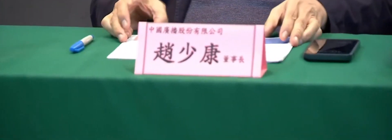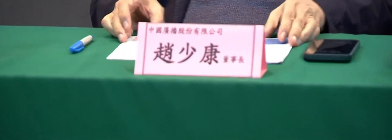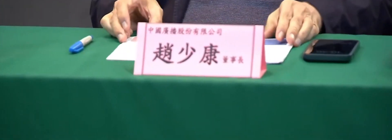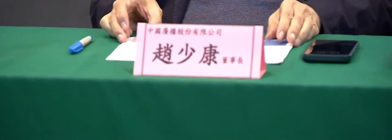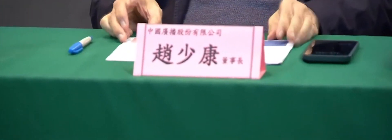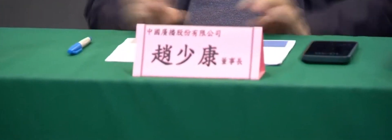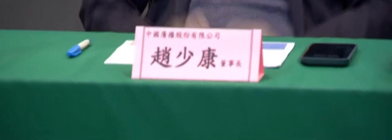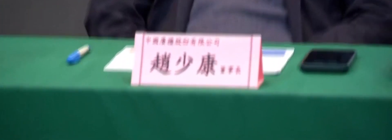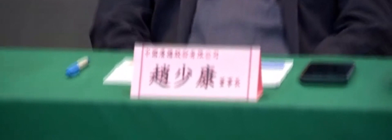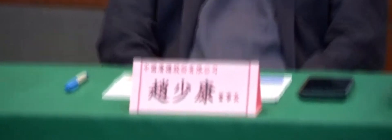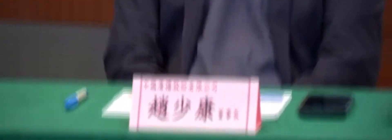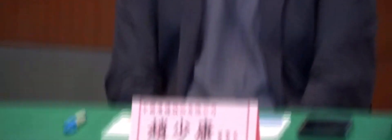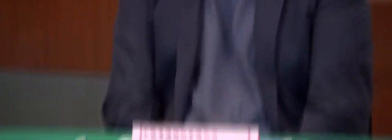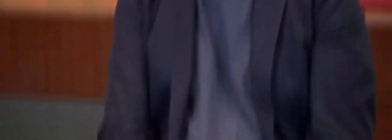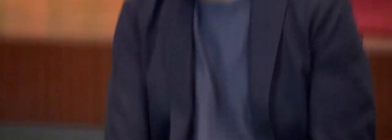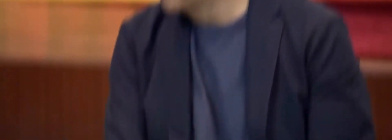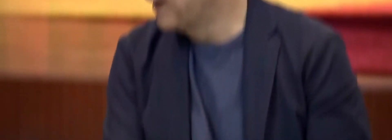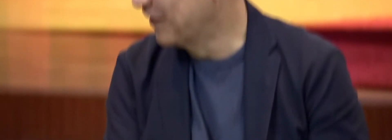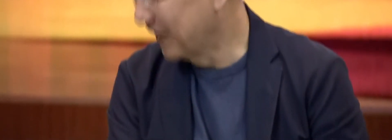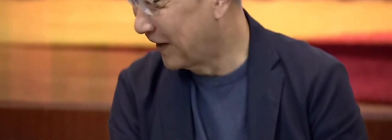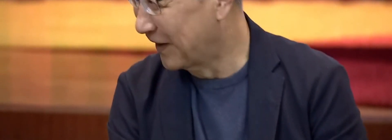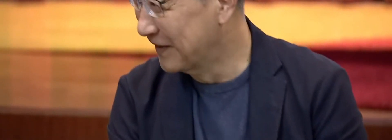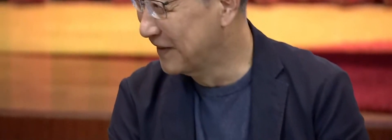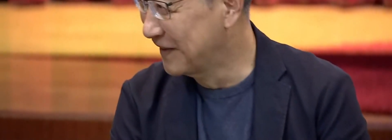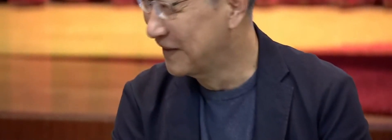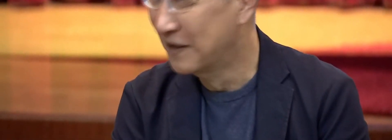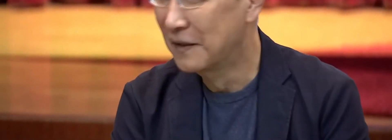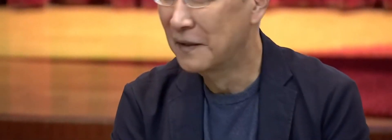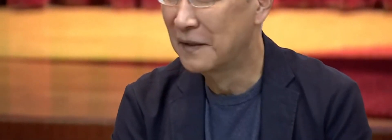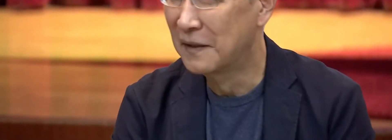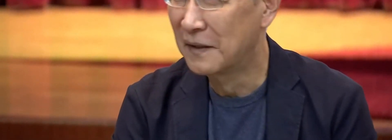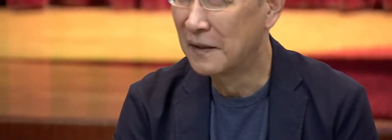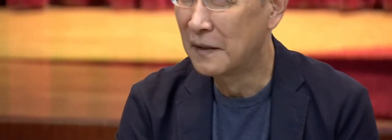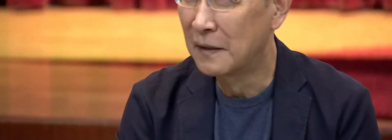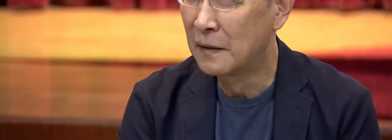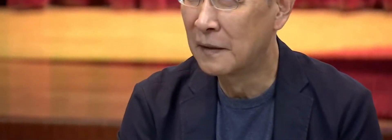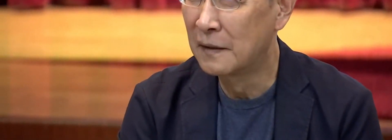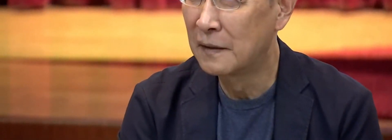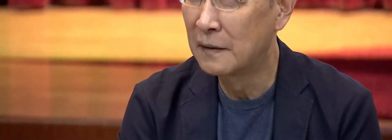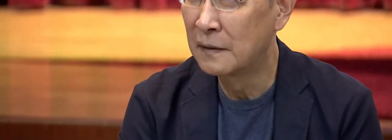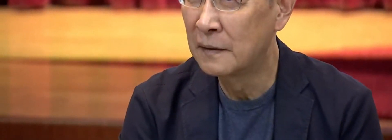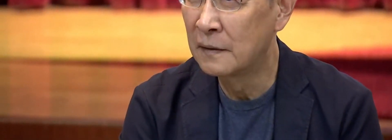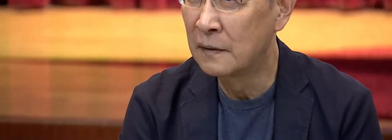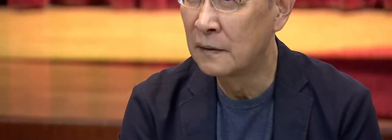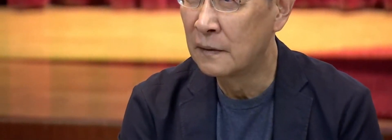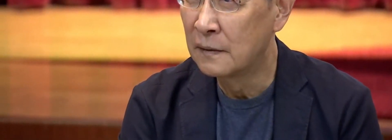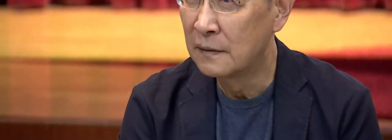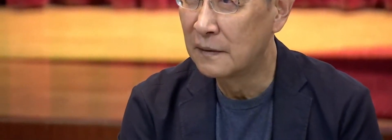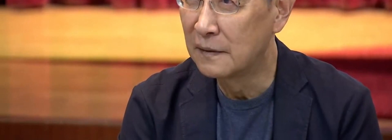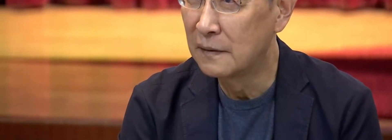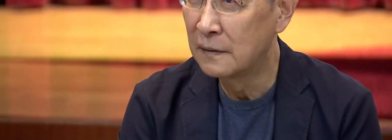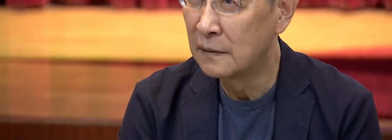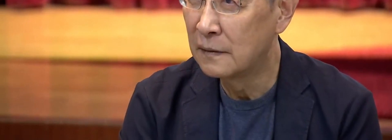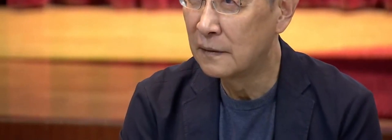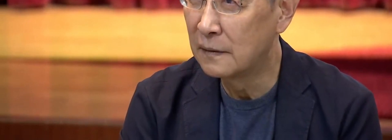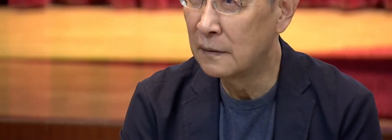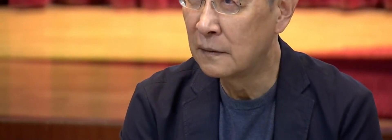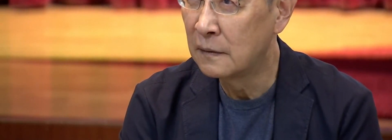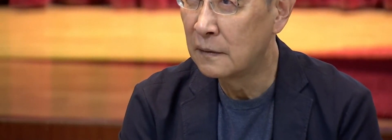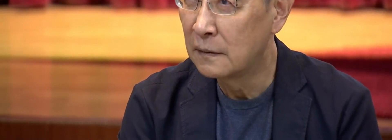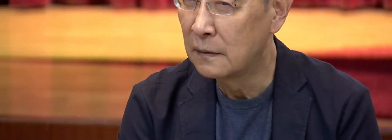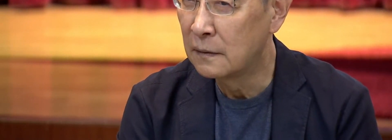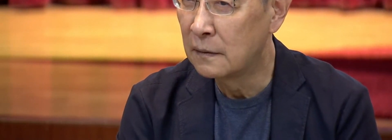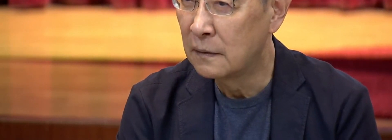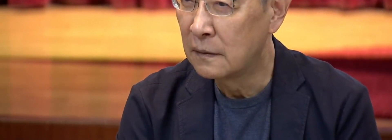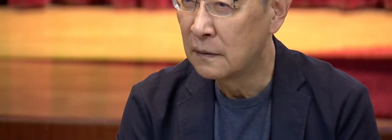纹碗这件事情，然后结果呢，这个故宫的院长吴密察还有故宫高层哦，就是似乎下了